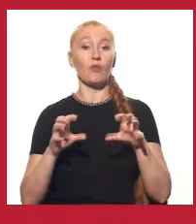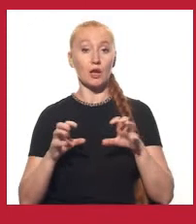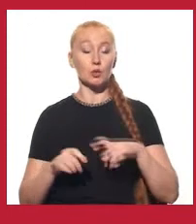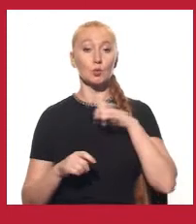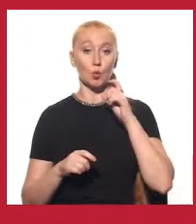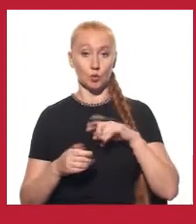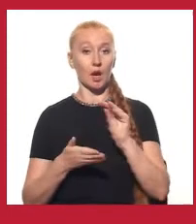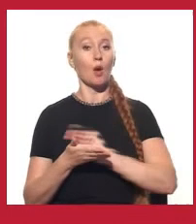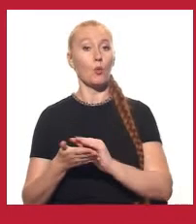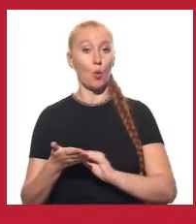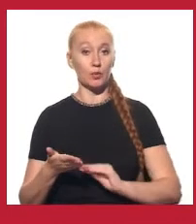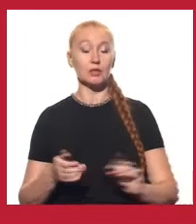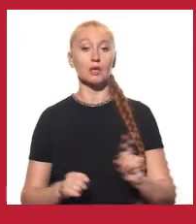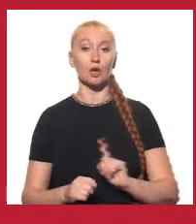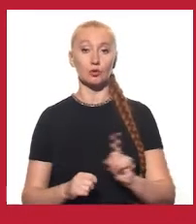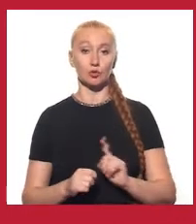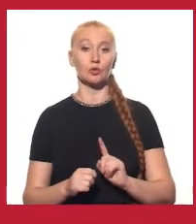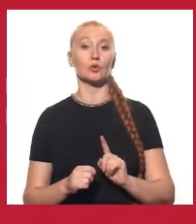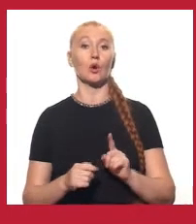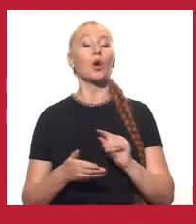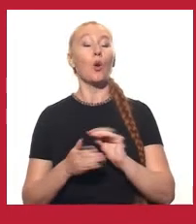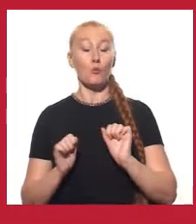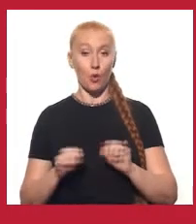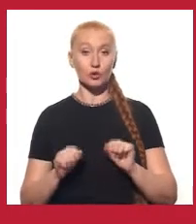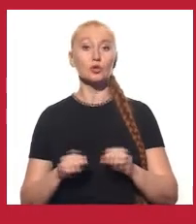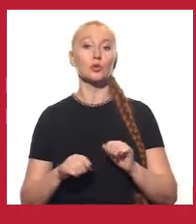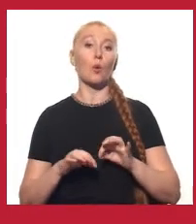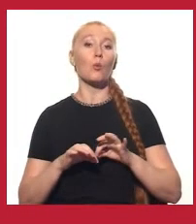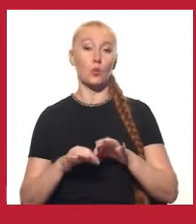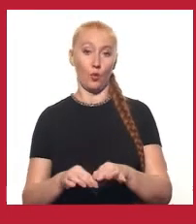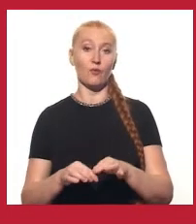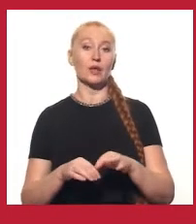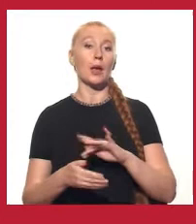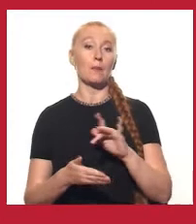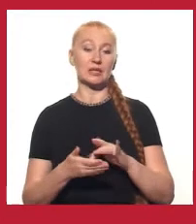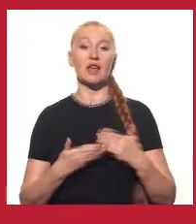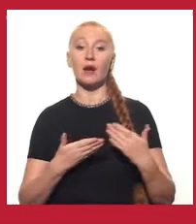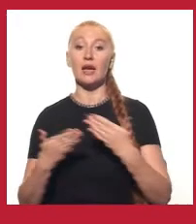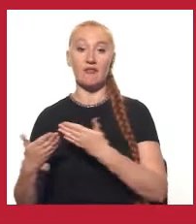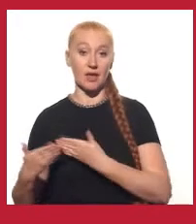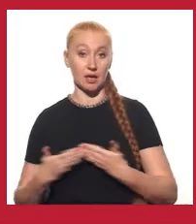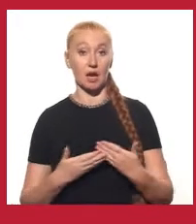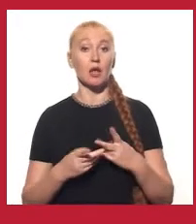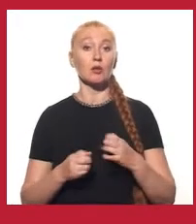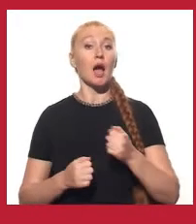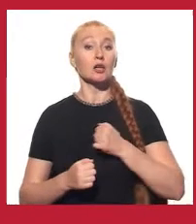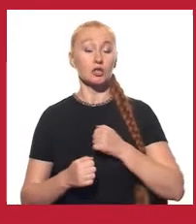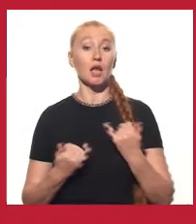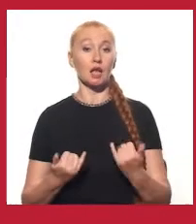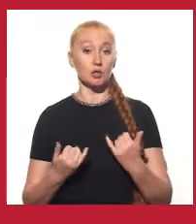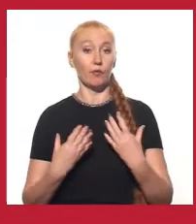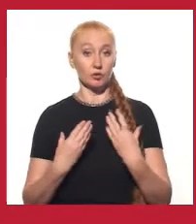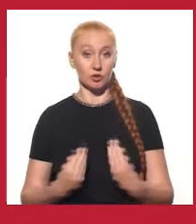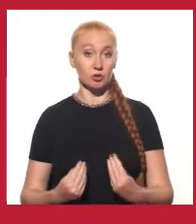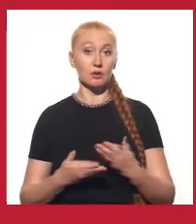що і в Конституції України прописано, що прописана можливість проведення місцевих референдумів. Але, на жаль,